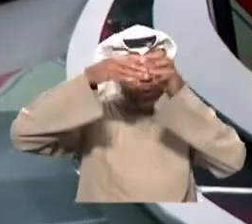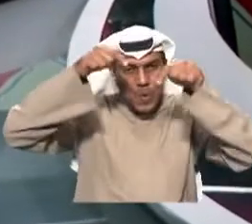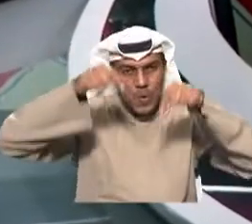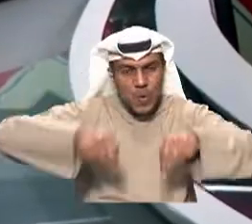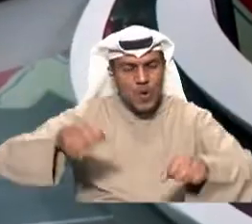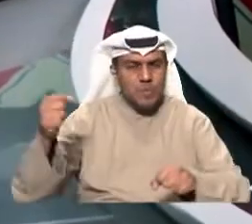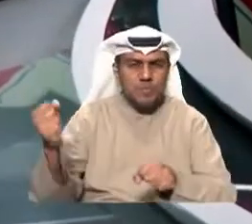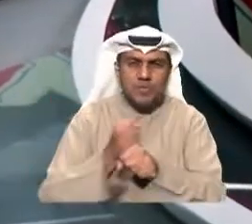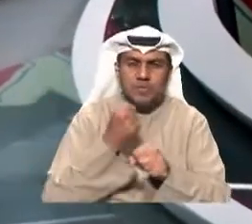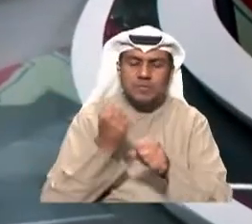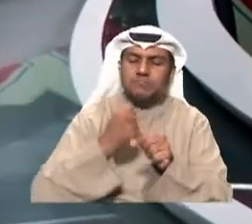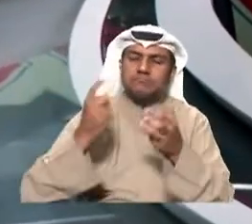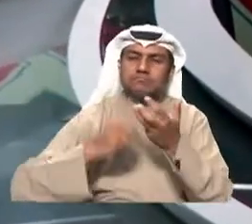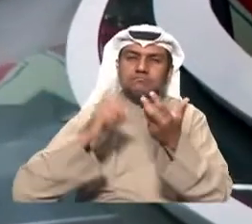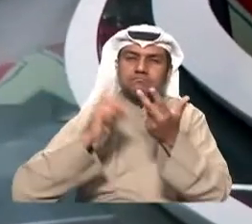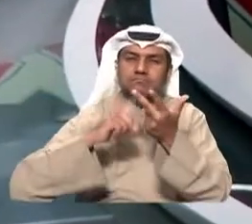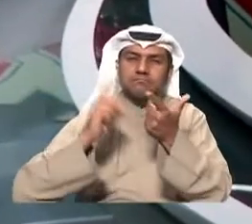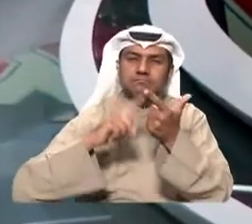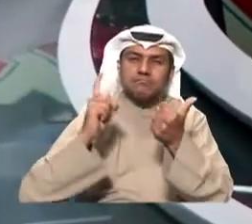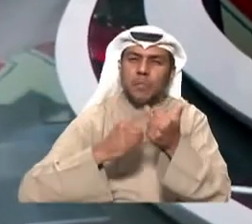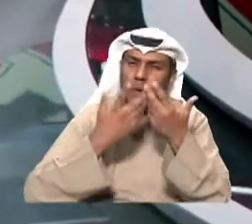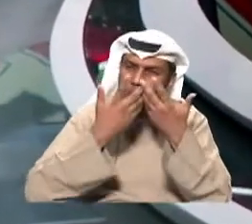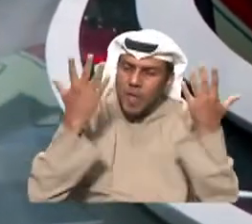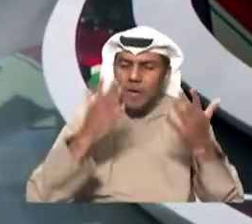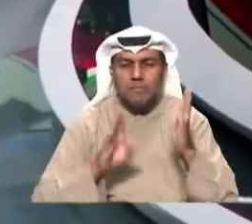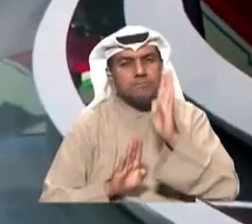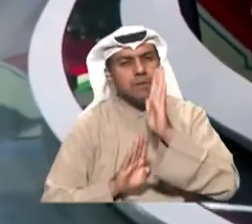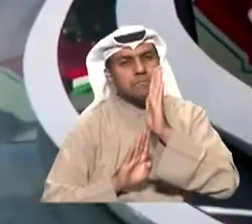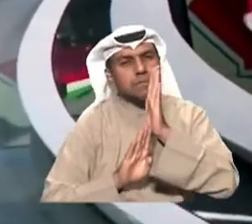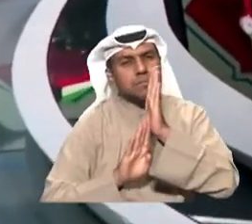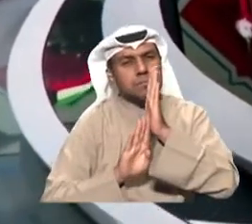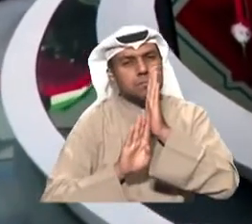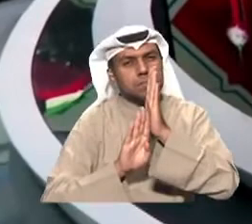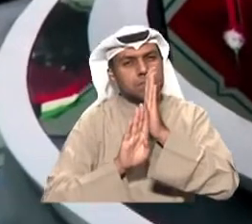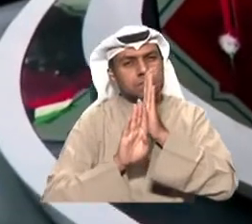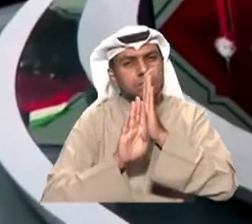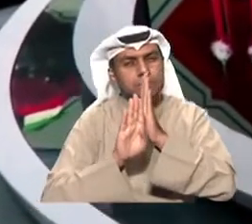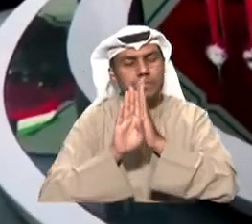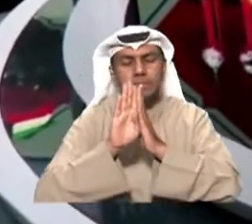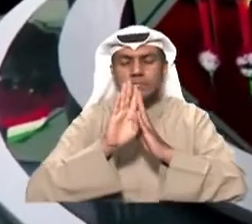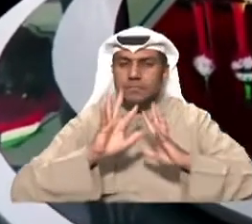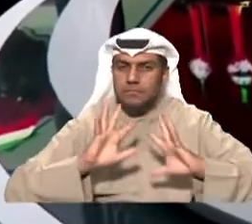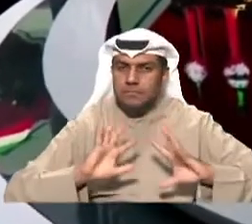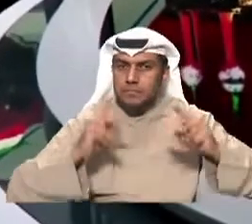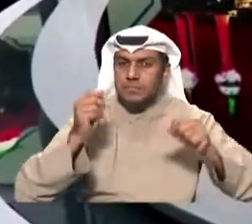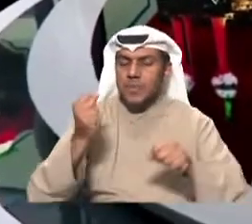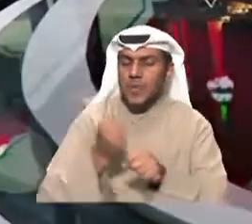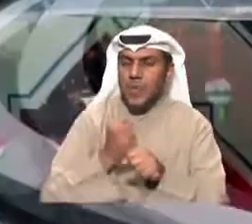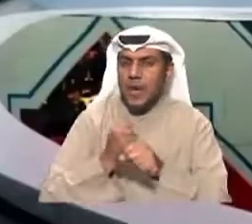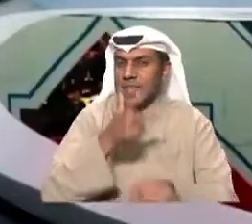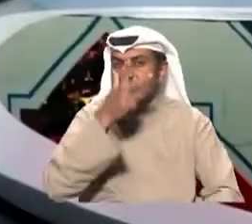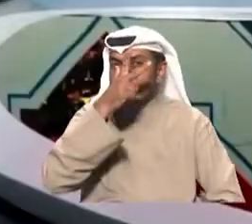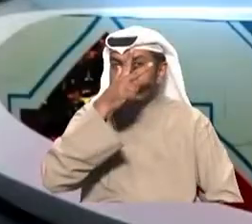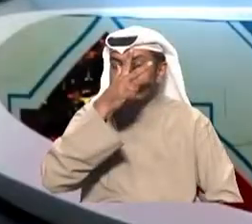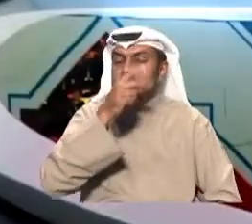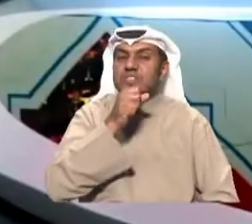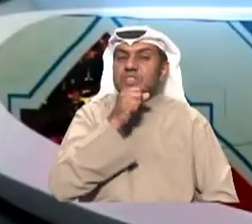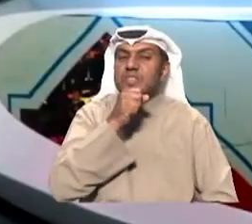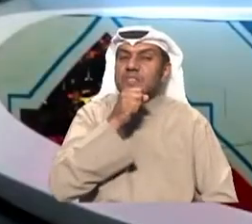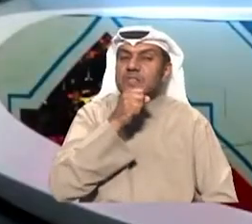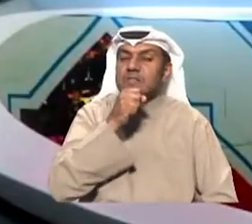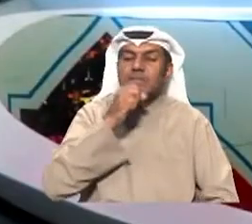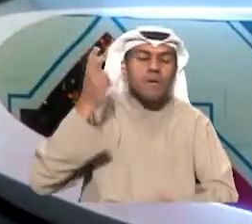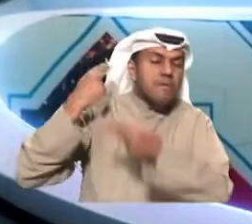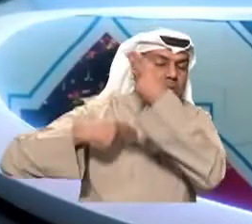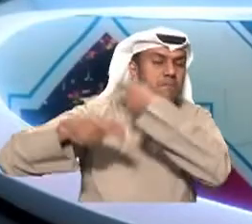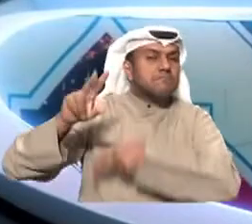النهضة الشاملة، ومضت على طريق الارتقاء الذي رسمته خط الآباء والأجداد وتابعته همم